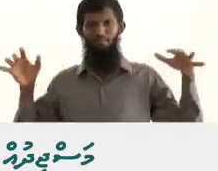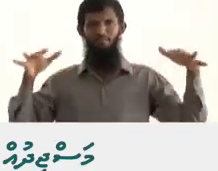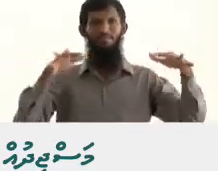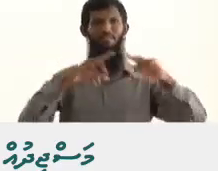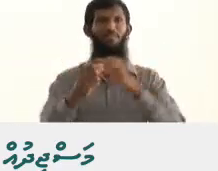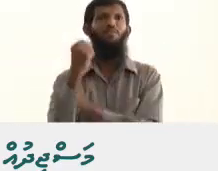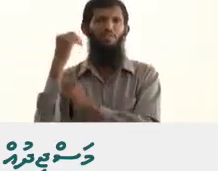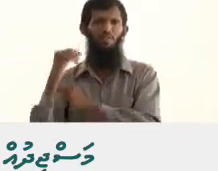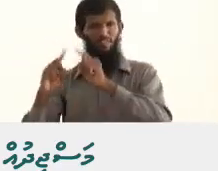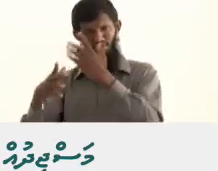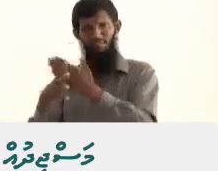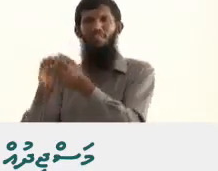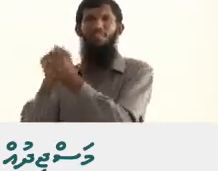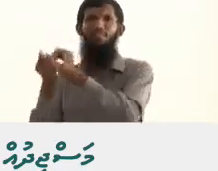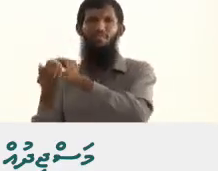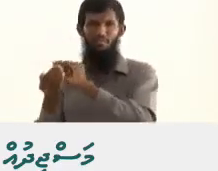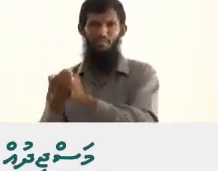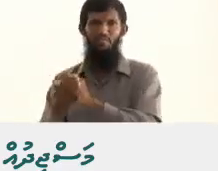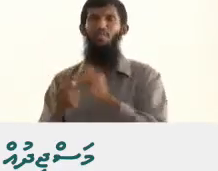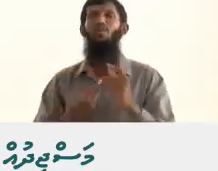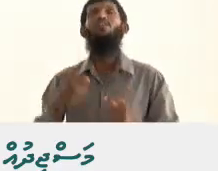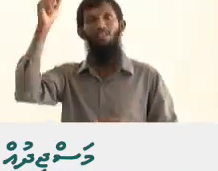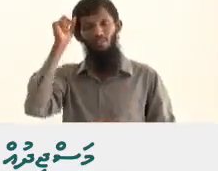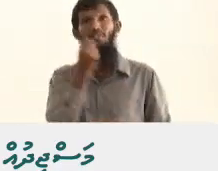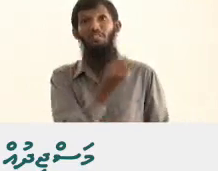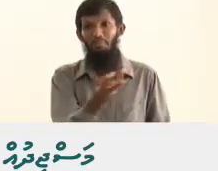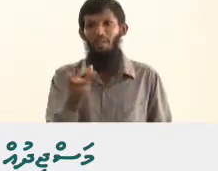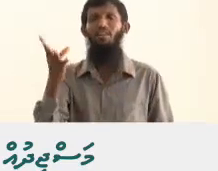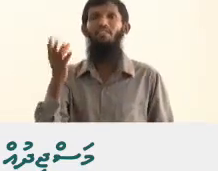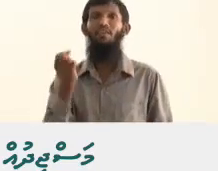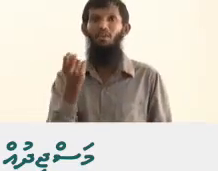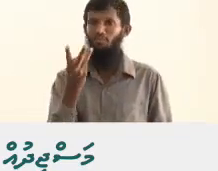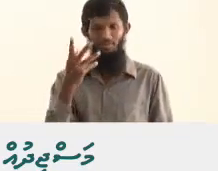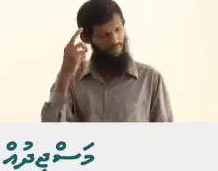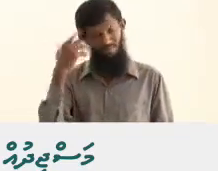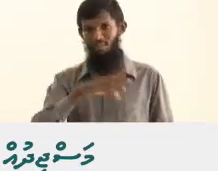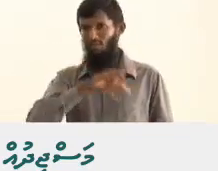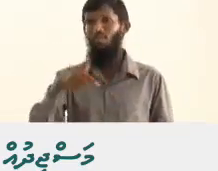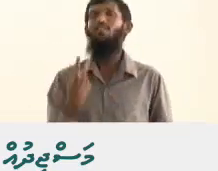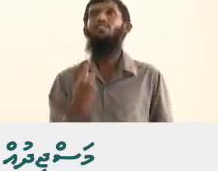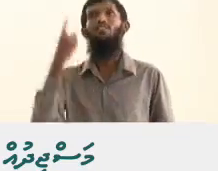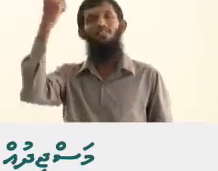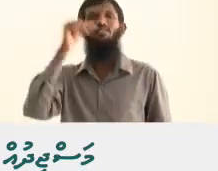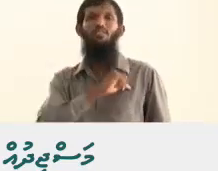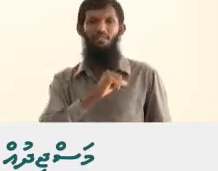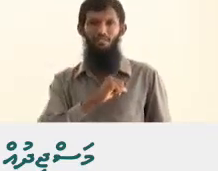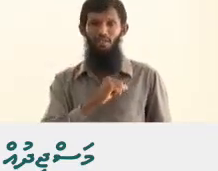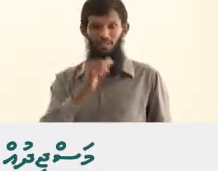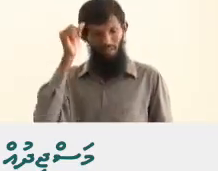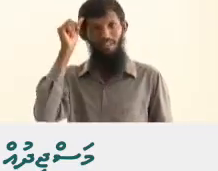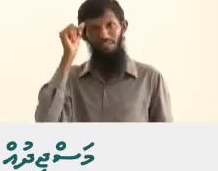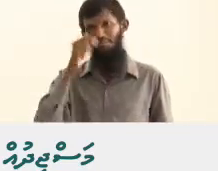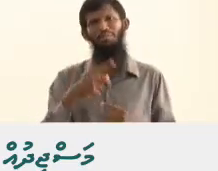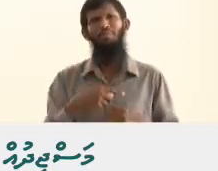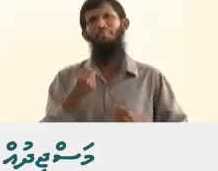menuwi dene bodigen nuwete adi aadamuge darinan ibraten handaan koddinume kamuga menuwi e narakanu